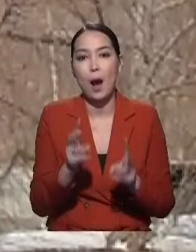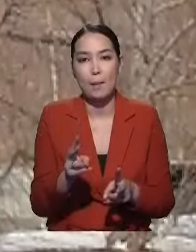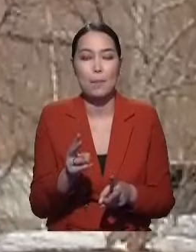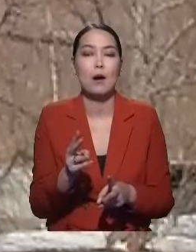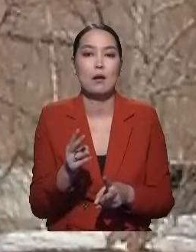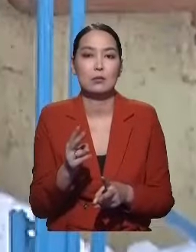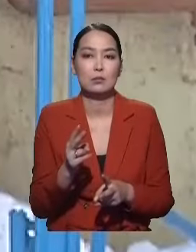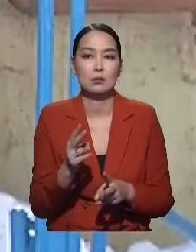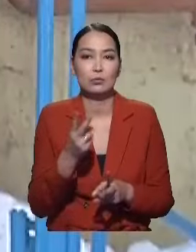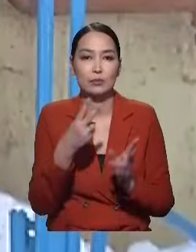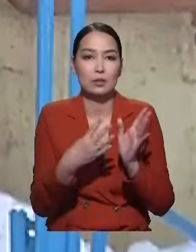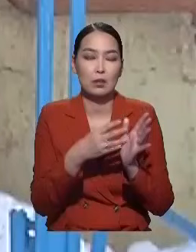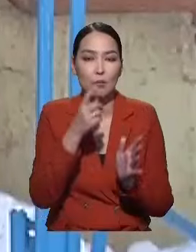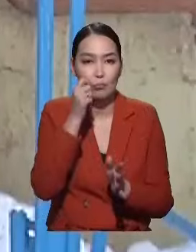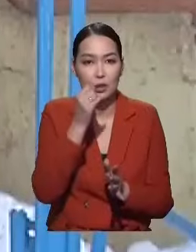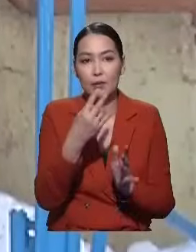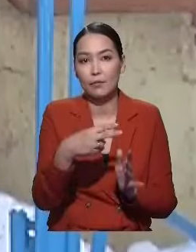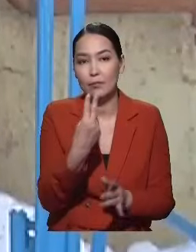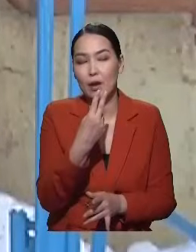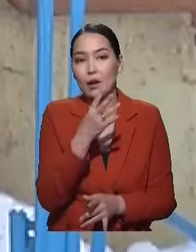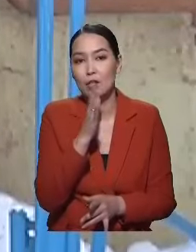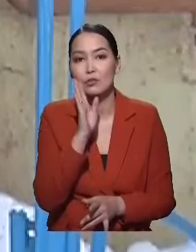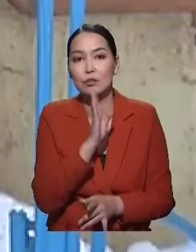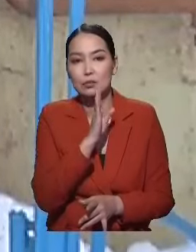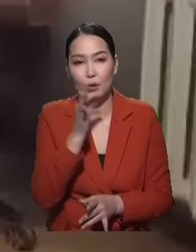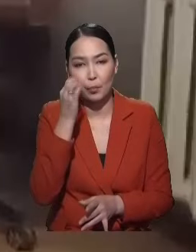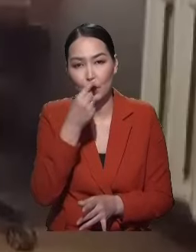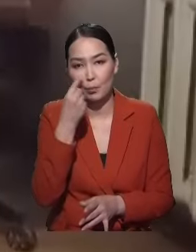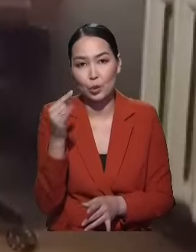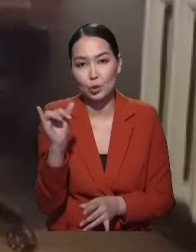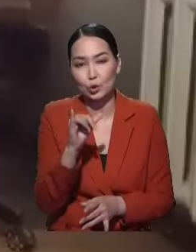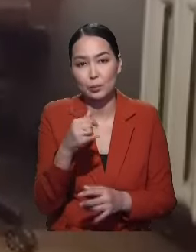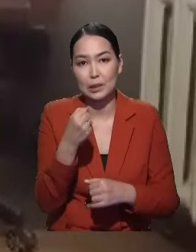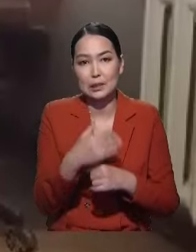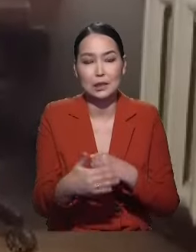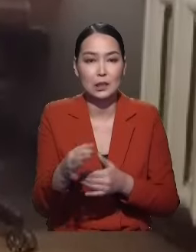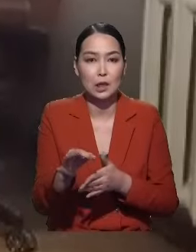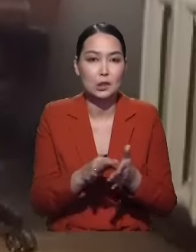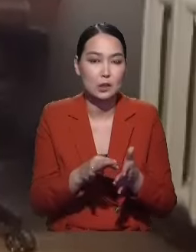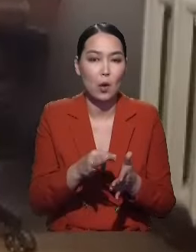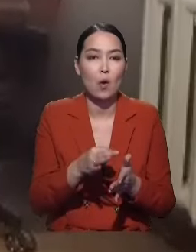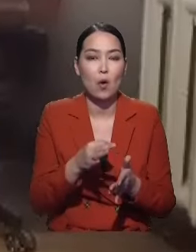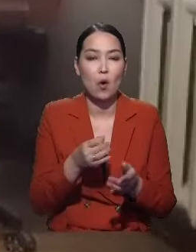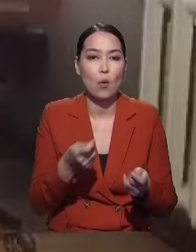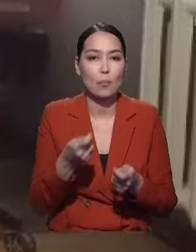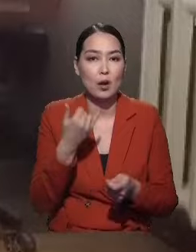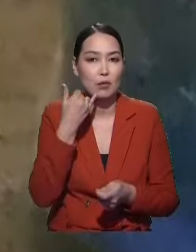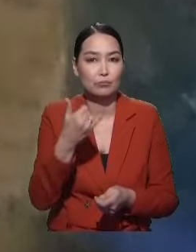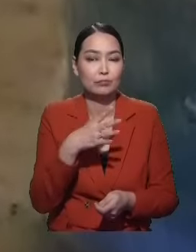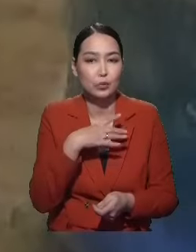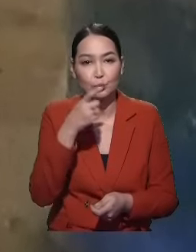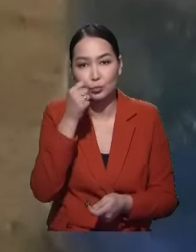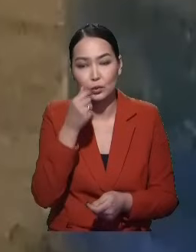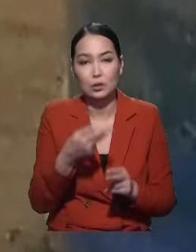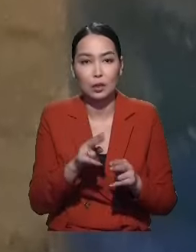подозреваются 29-летний мужчина и 22-летняя женщина. Напомню, в минувшую субботу в центр оперативного управления позвонил мужчина,